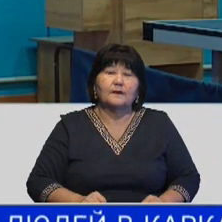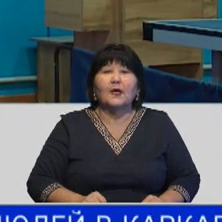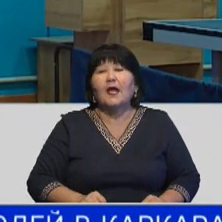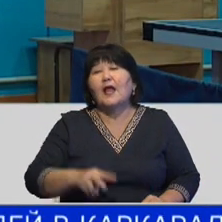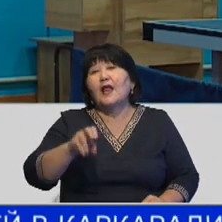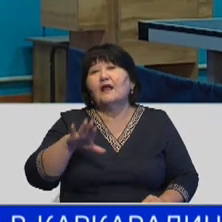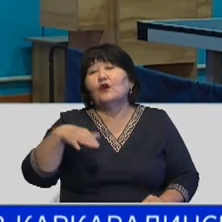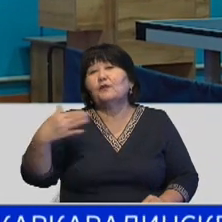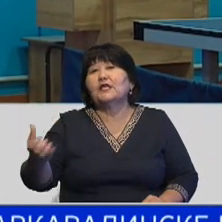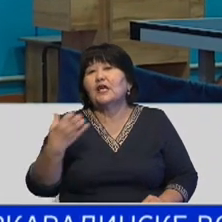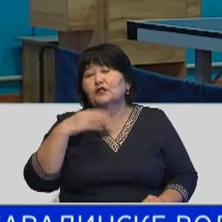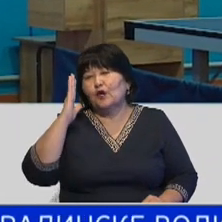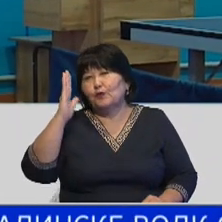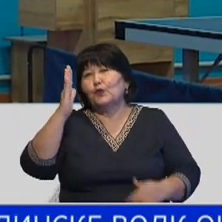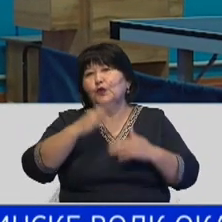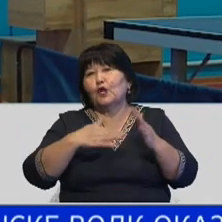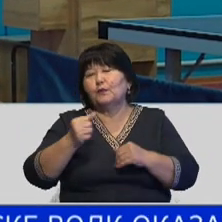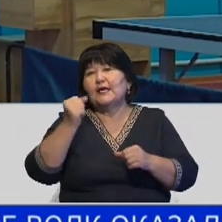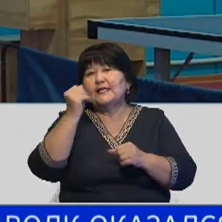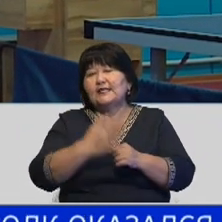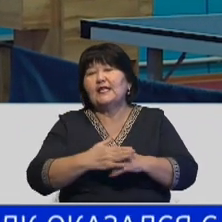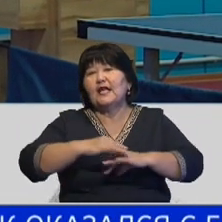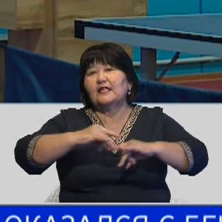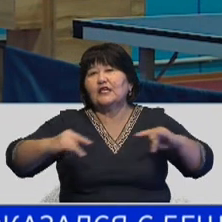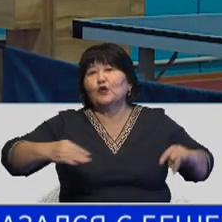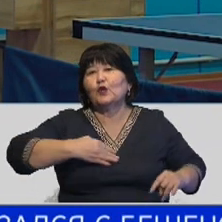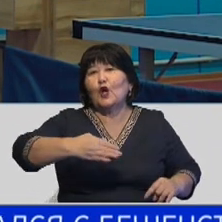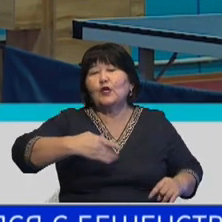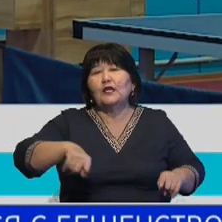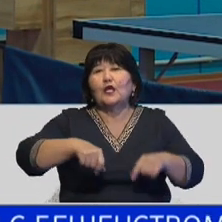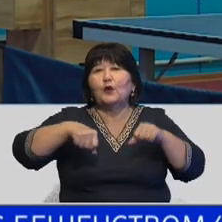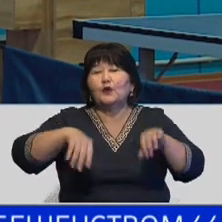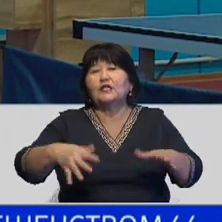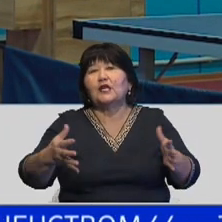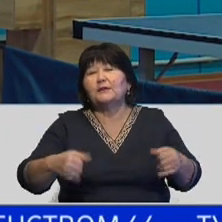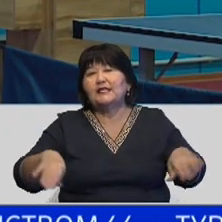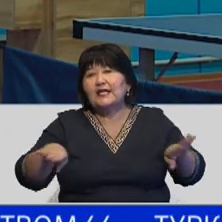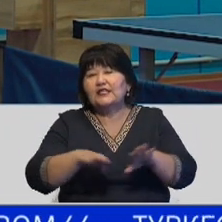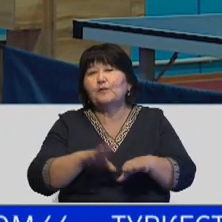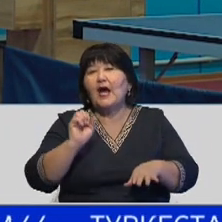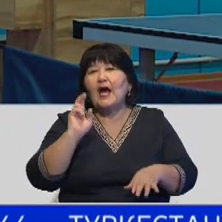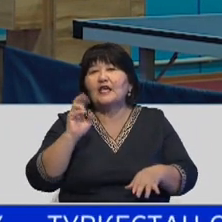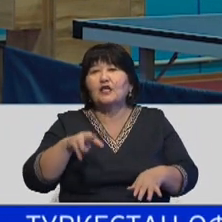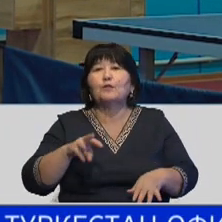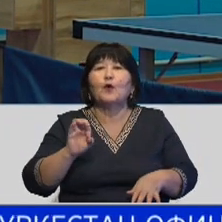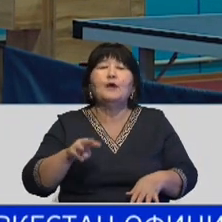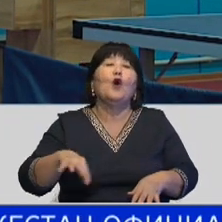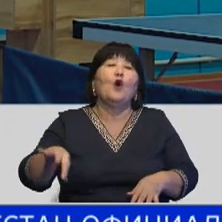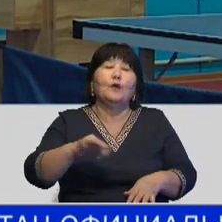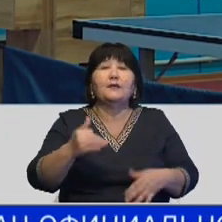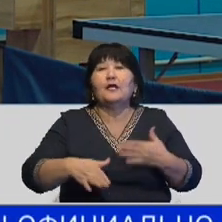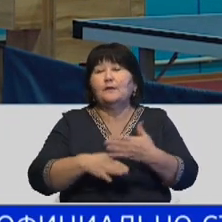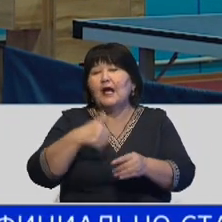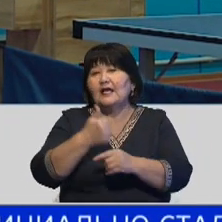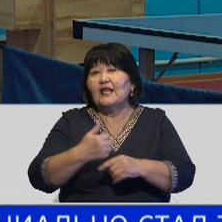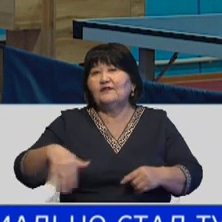На левобережье Кызылорды будет построен центр настольного тенниса. Такое решение принято совместно с акимом области. При поддержке